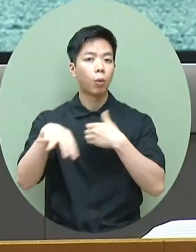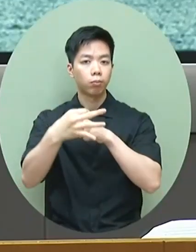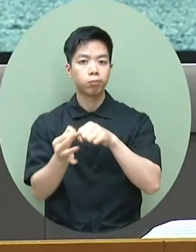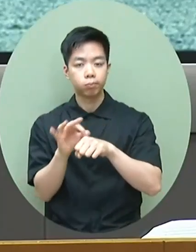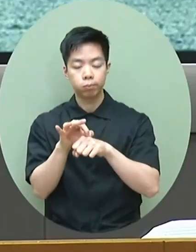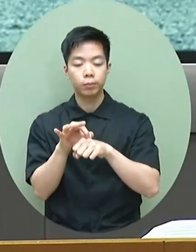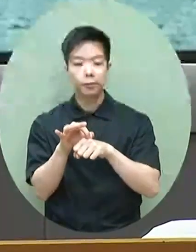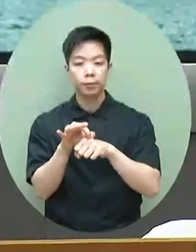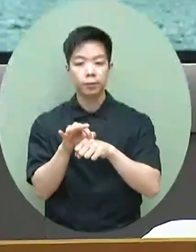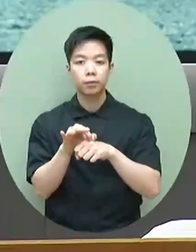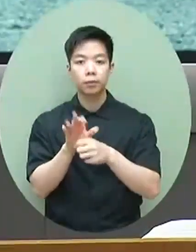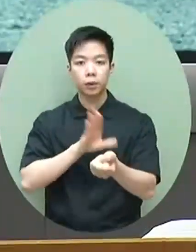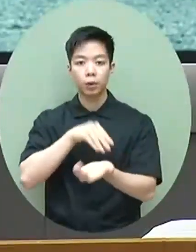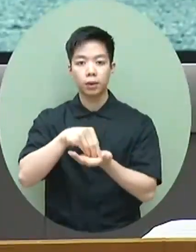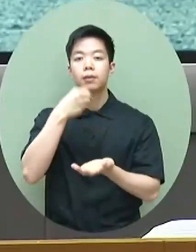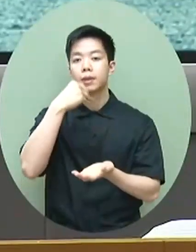嚇，就